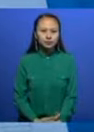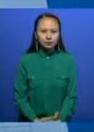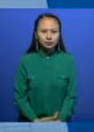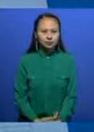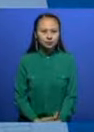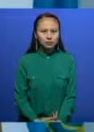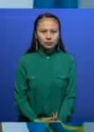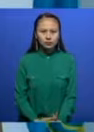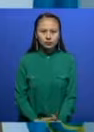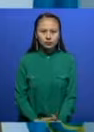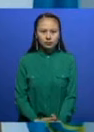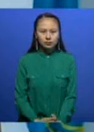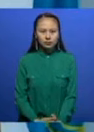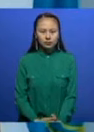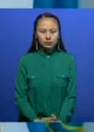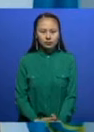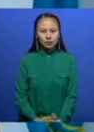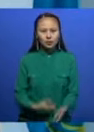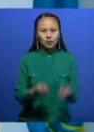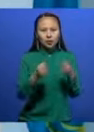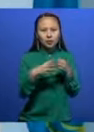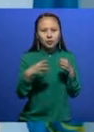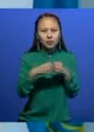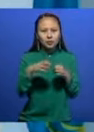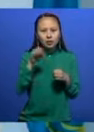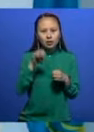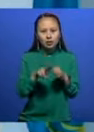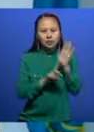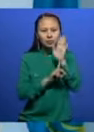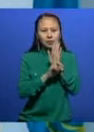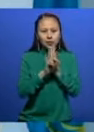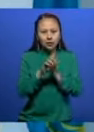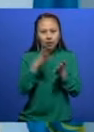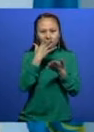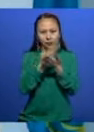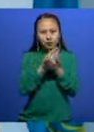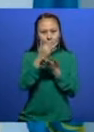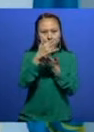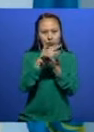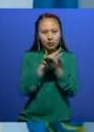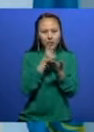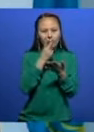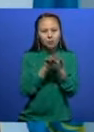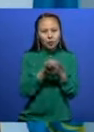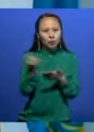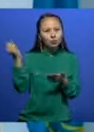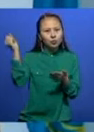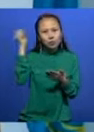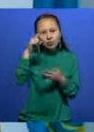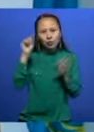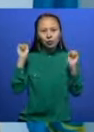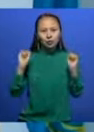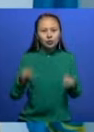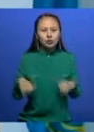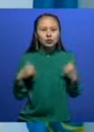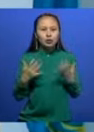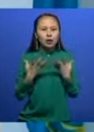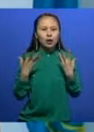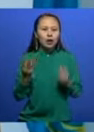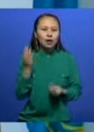15-ші сәуірден бастап, әрбір сайлаушы өзін сол тізімнен көріп, тауып, тексеріп білуге болады. Сонымен қатар,